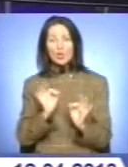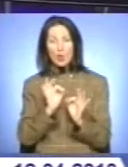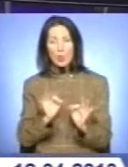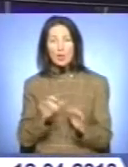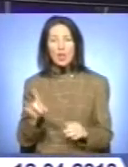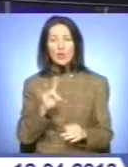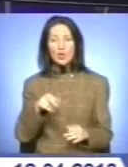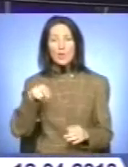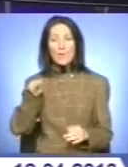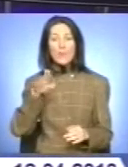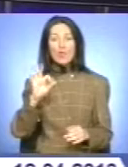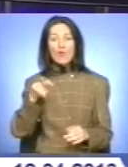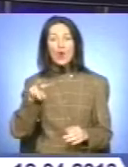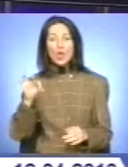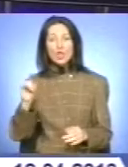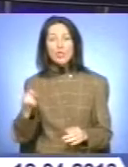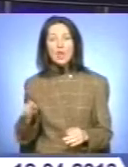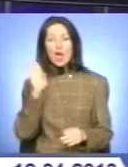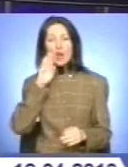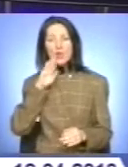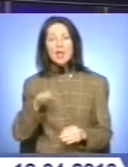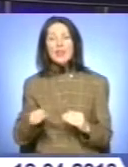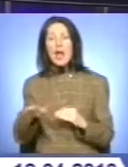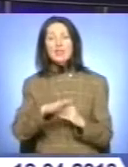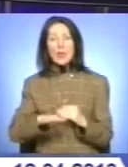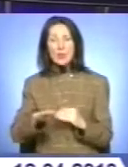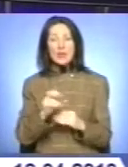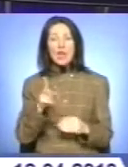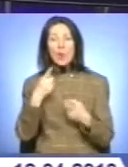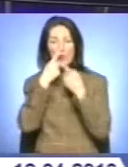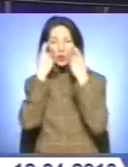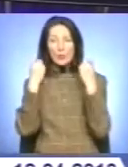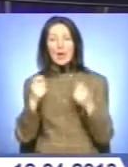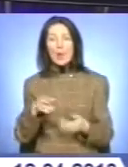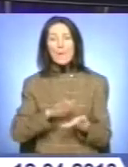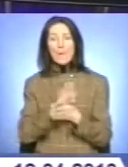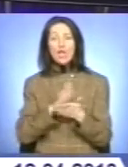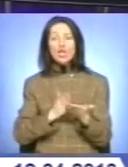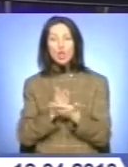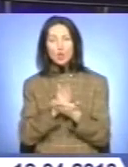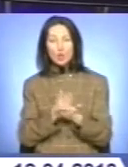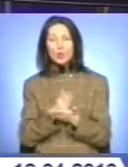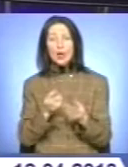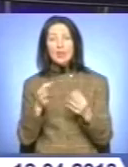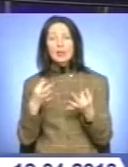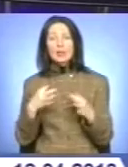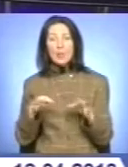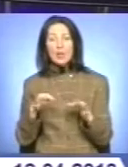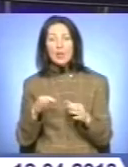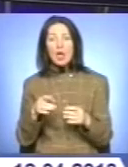на заплав'ї. Як повідомляє прес-служба департаменту ДАІ України з посиланням на